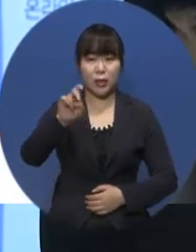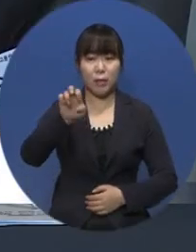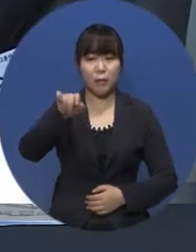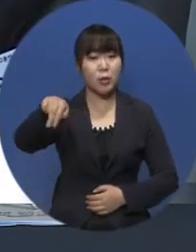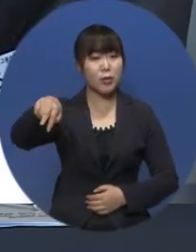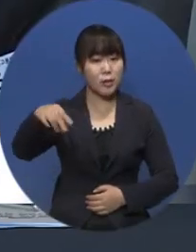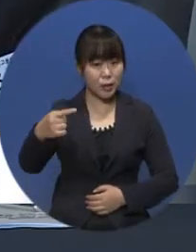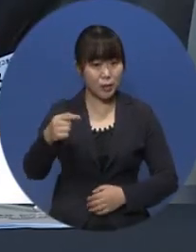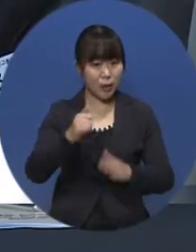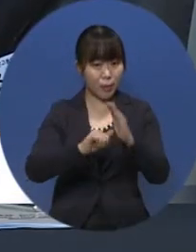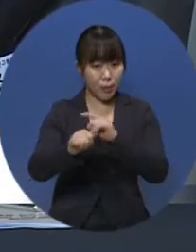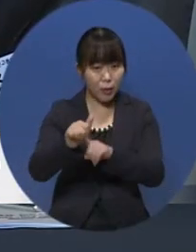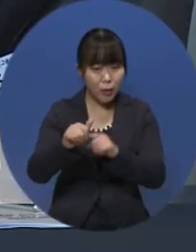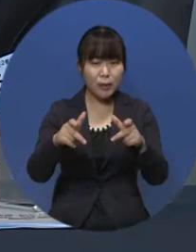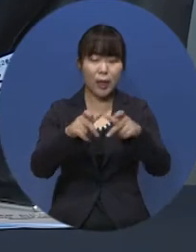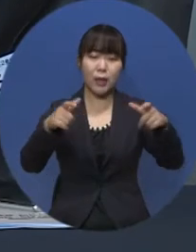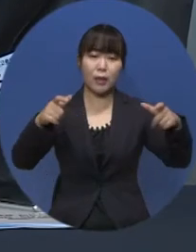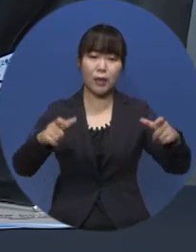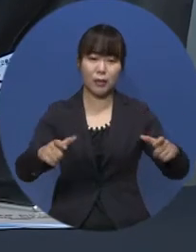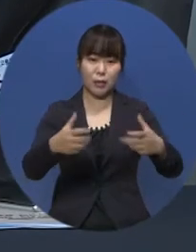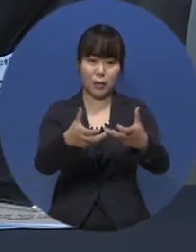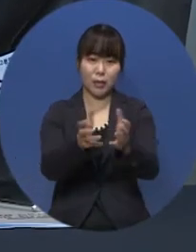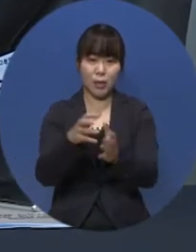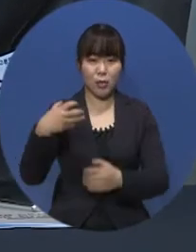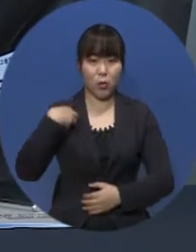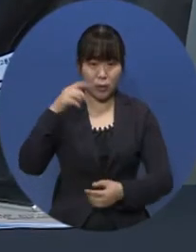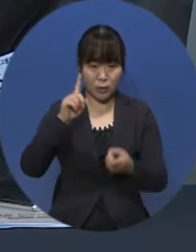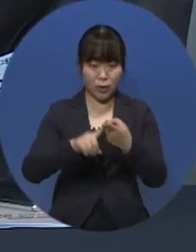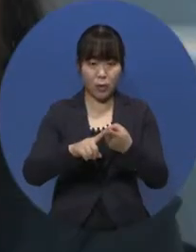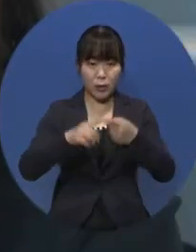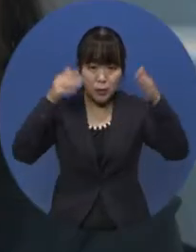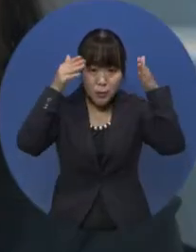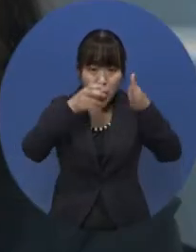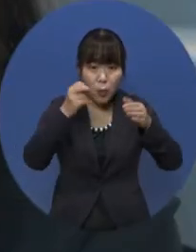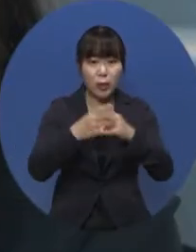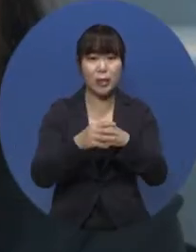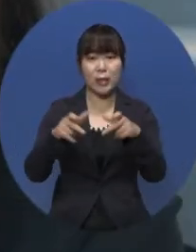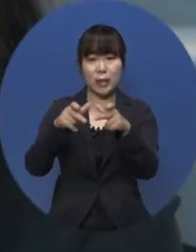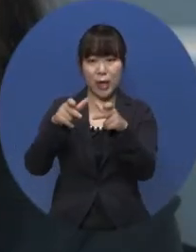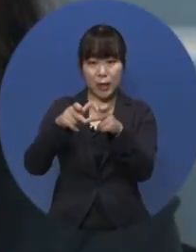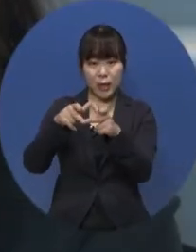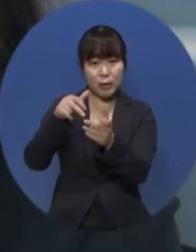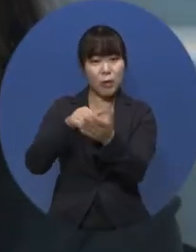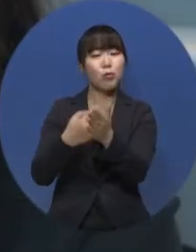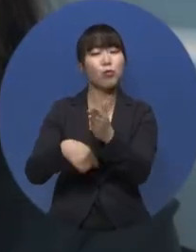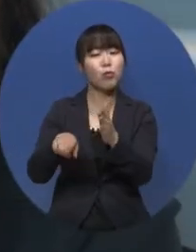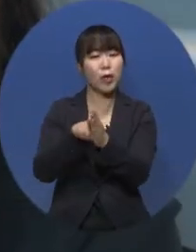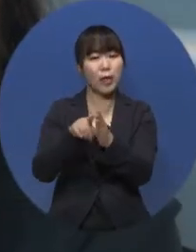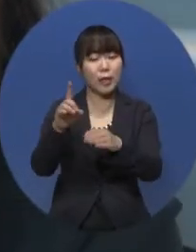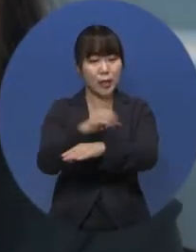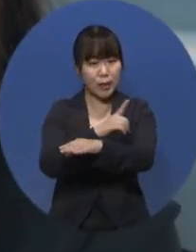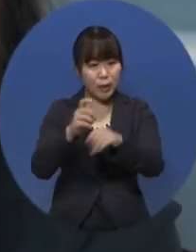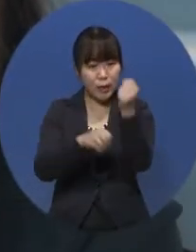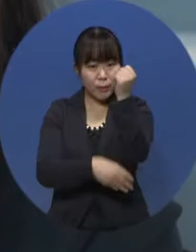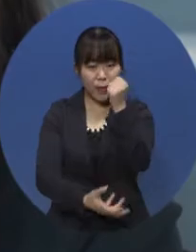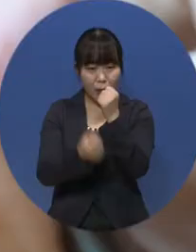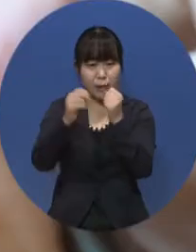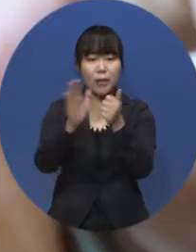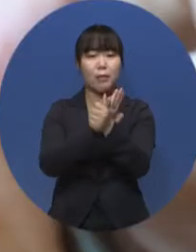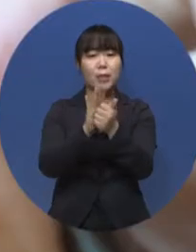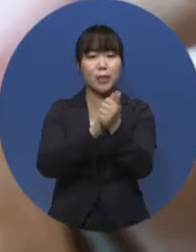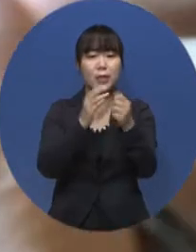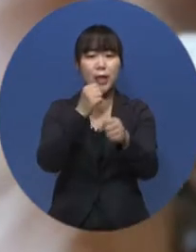대표는 장애계 단체 역할의 본질에 집중할 것과 장애인 당사자를 위한 디지털 기반의 서비스 개발